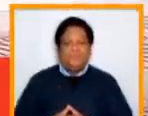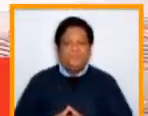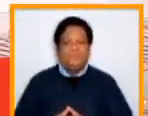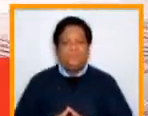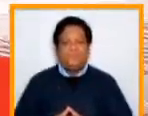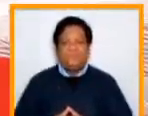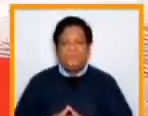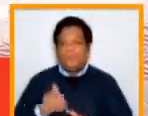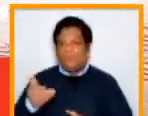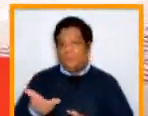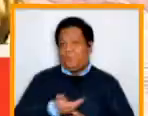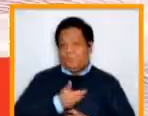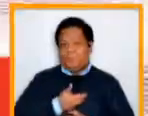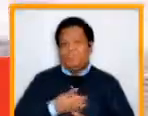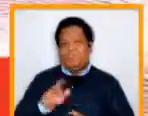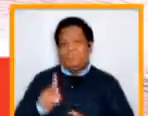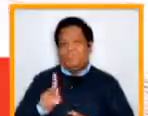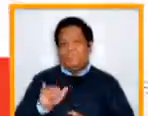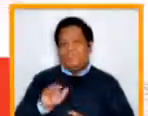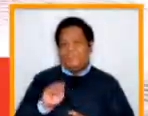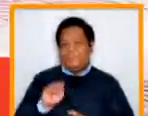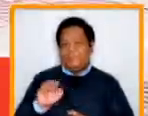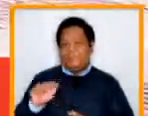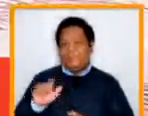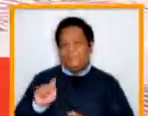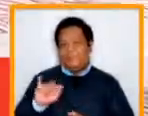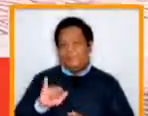Welcome, Kim Atienza!